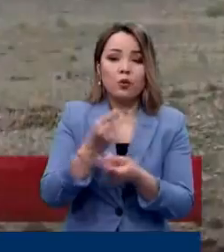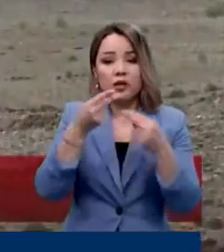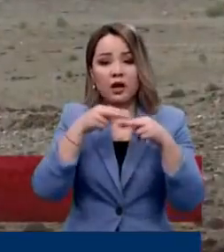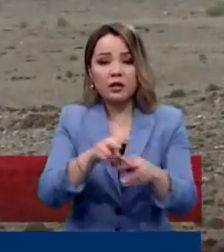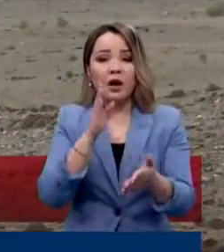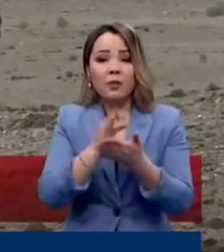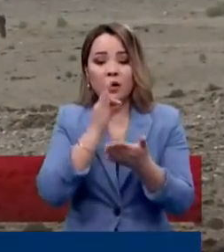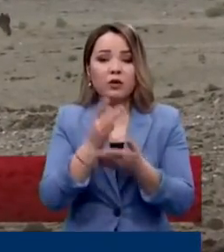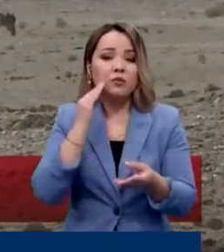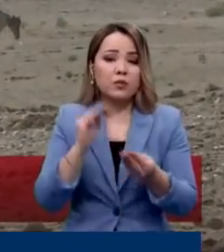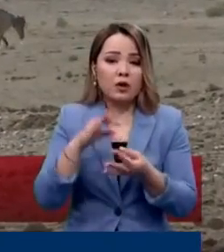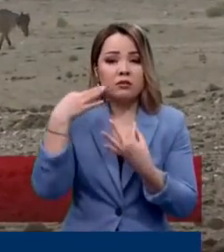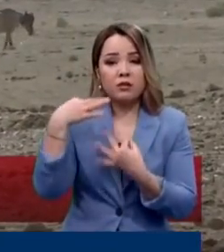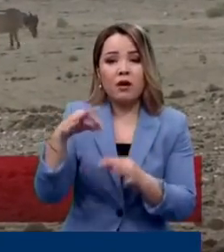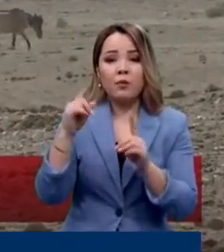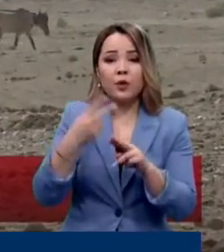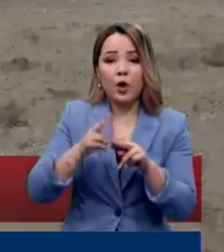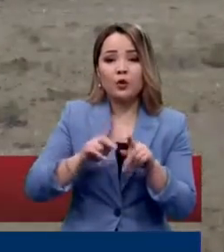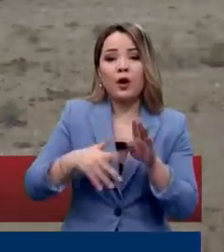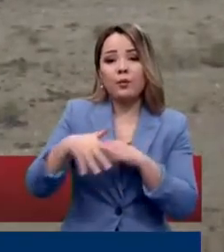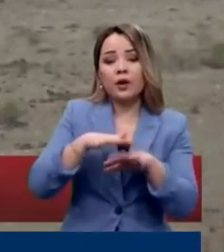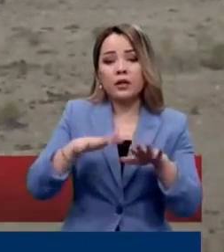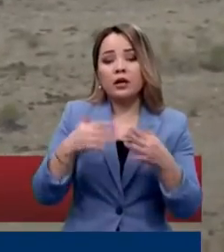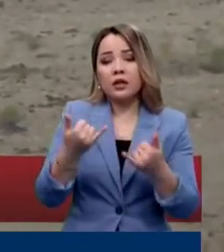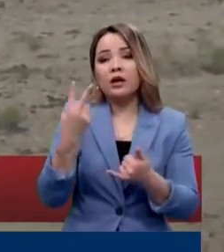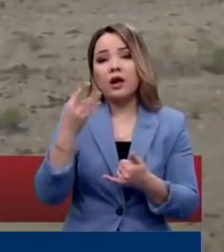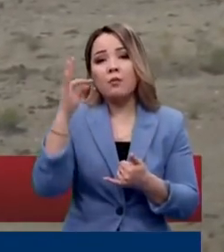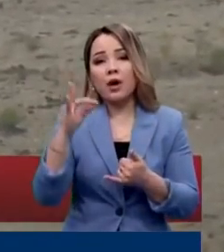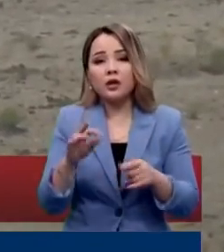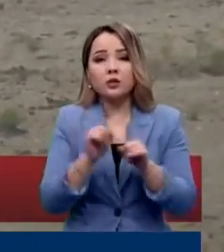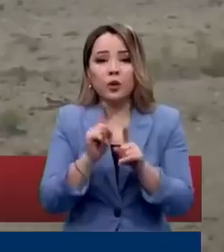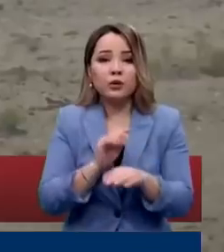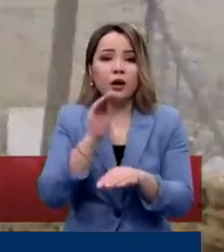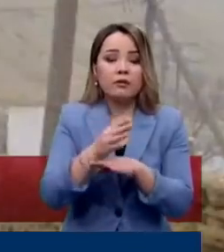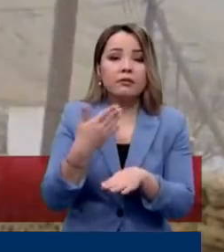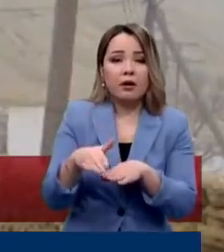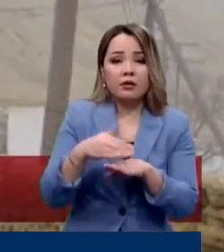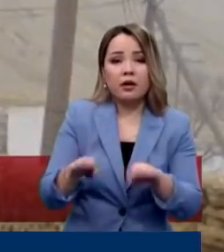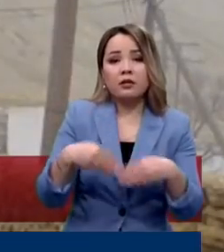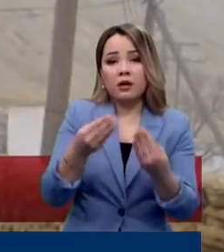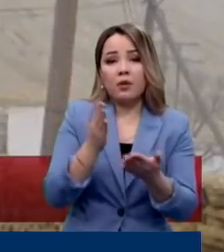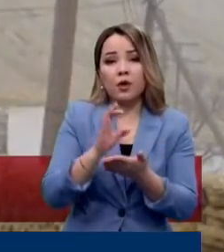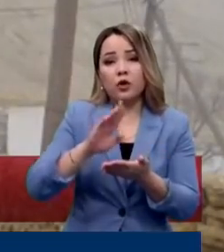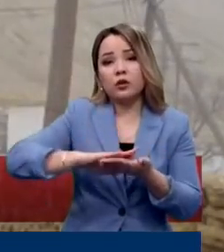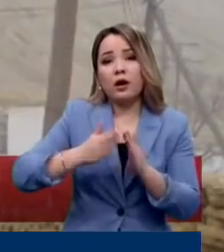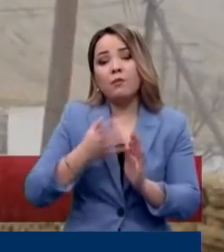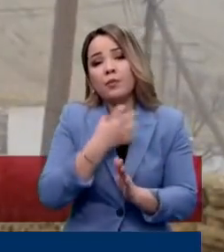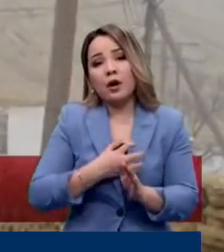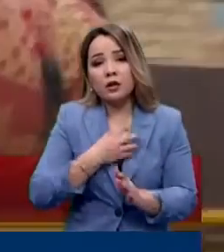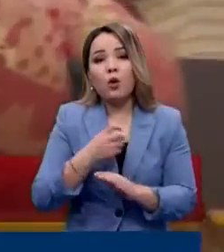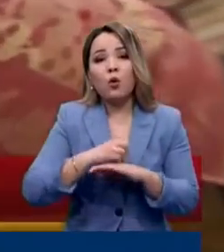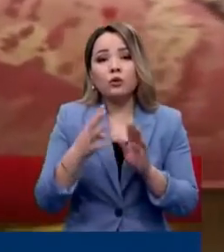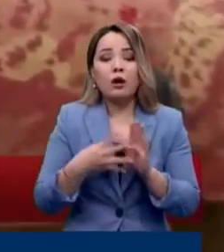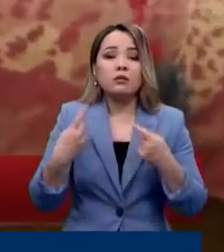жатыр. Ауыл шаруаларының ағынан жарылған құрылтайында 2% мөлшерлемемен несиелендіру, әлеуметтік маңыз бар 19